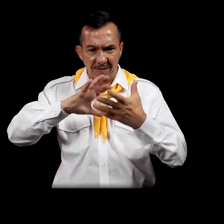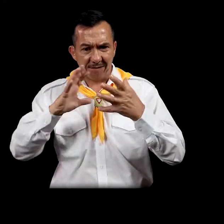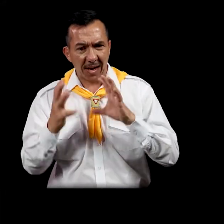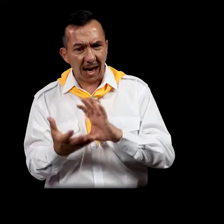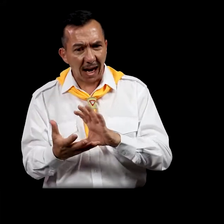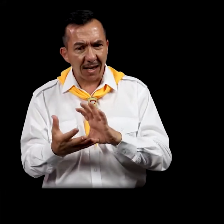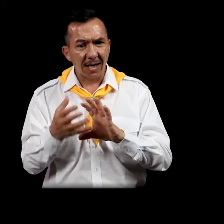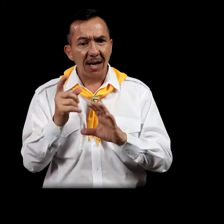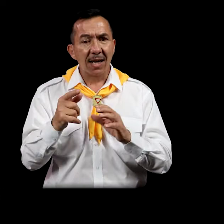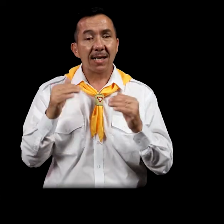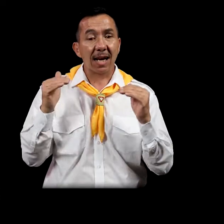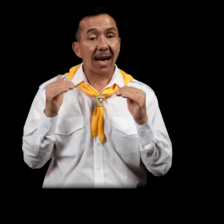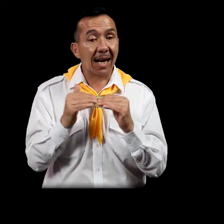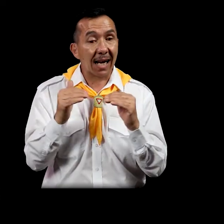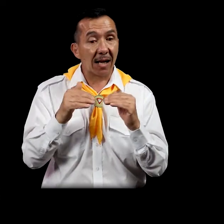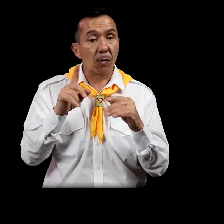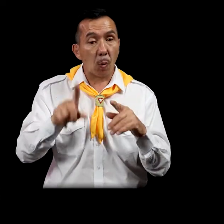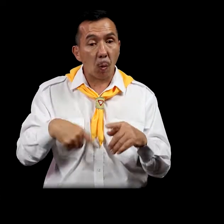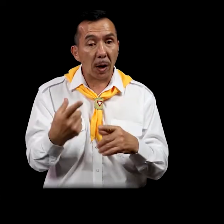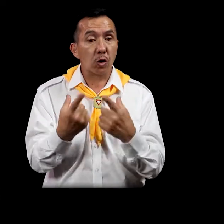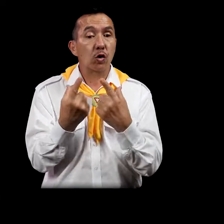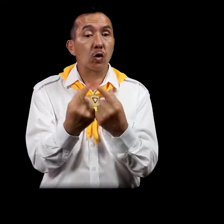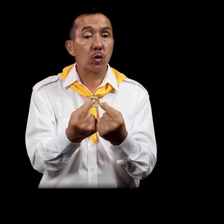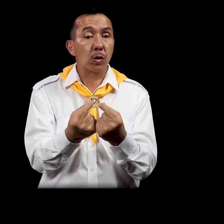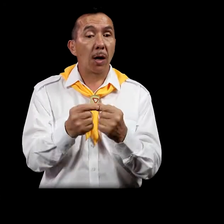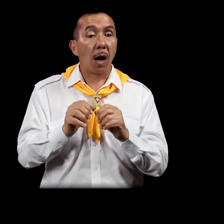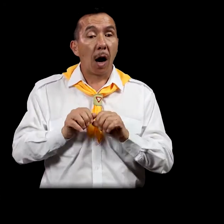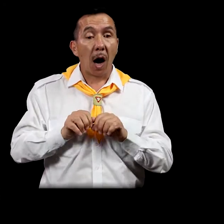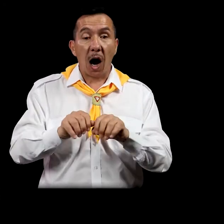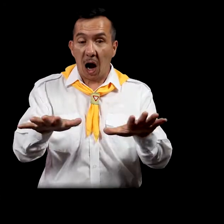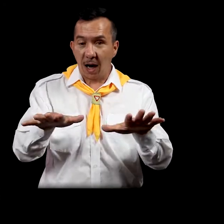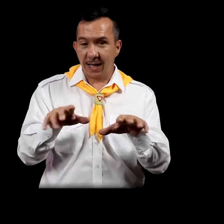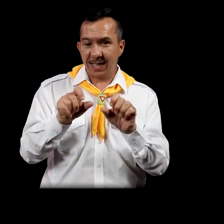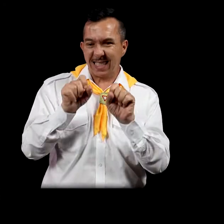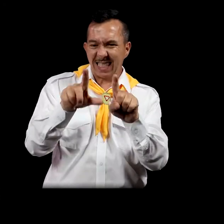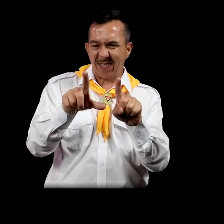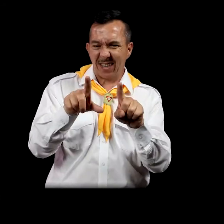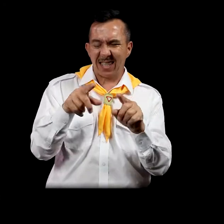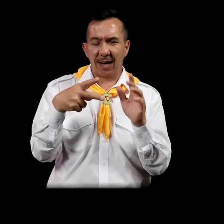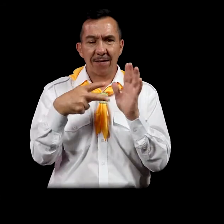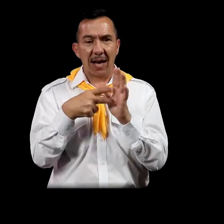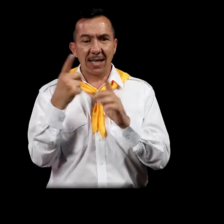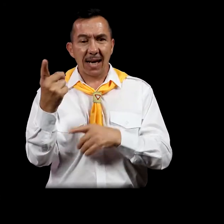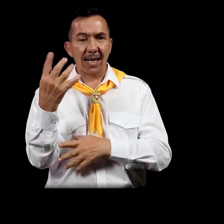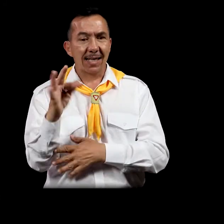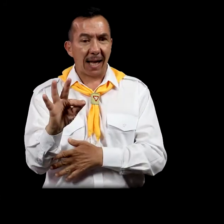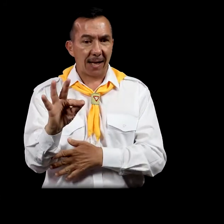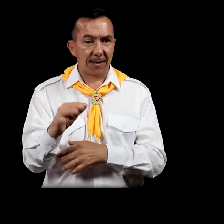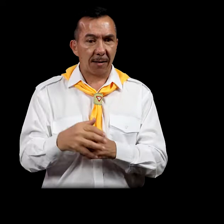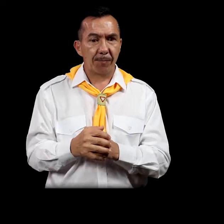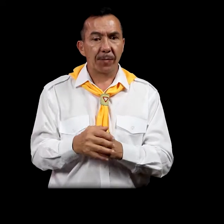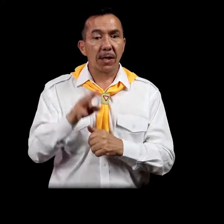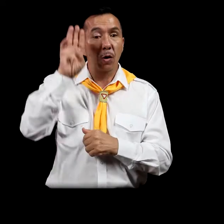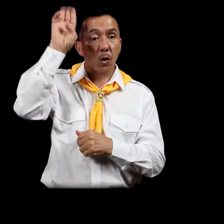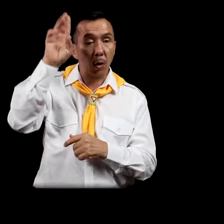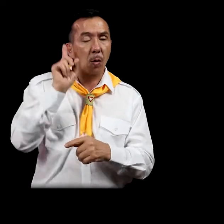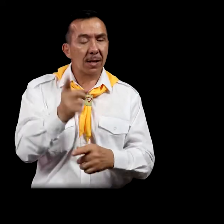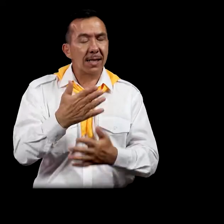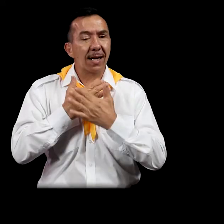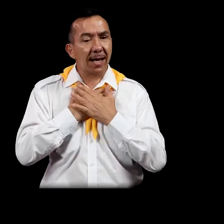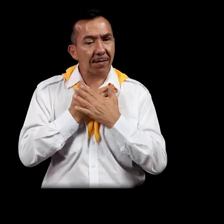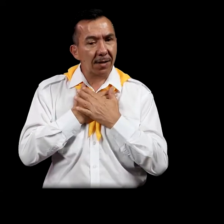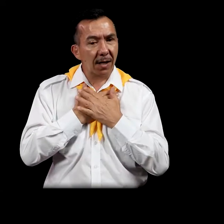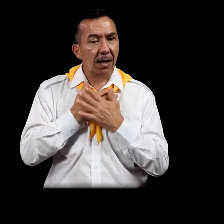in geregtigheid sal oordeel. Handelinge 17 vers 31. God is